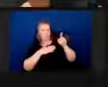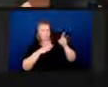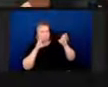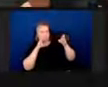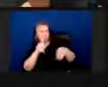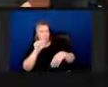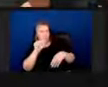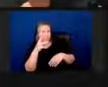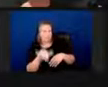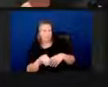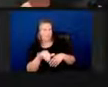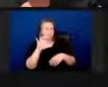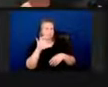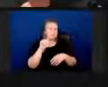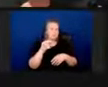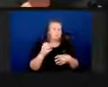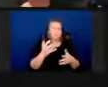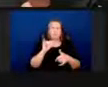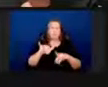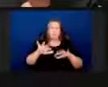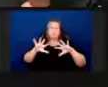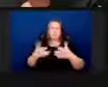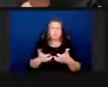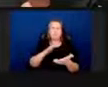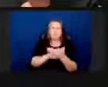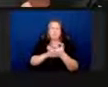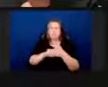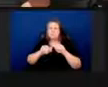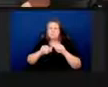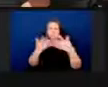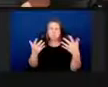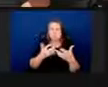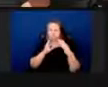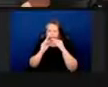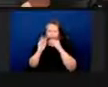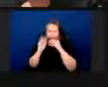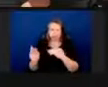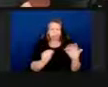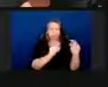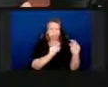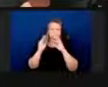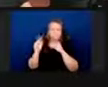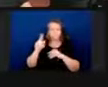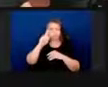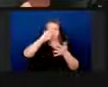طبعا نقوم بالتعاون مع فريق العمل وهذا